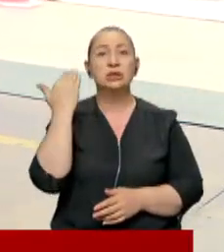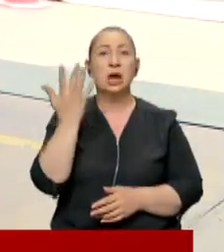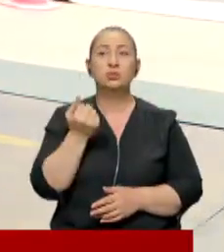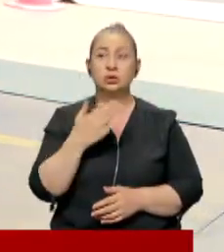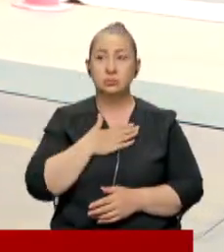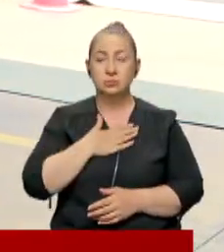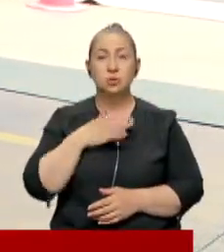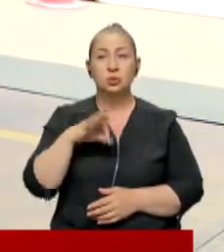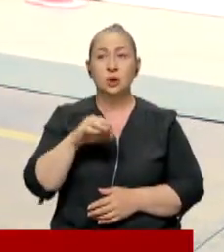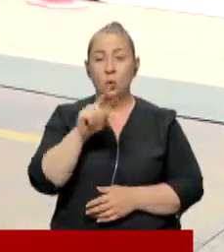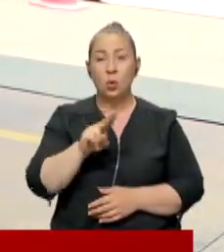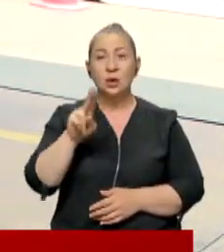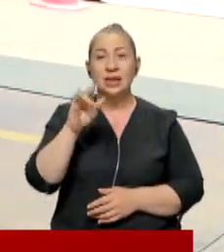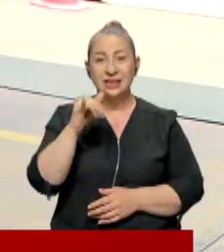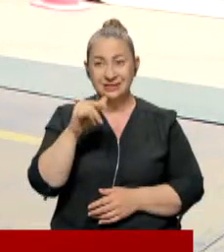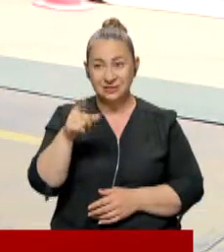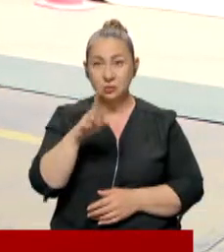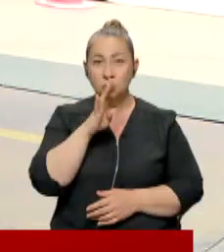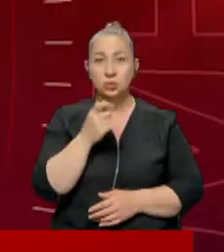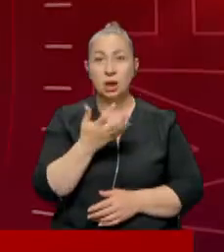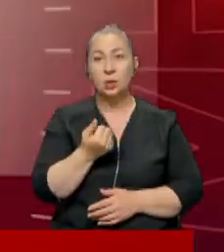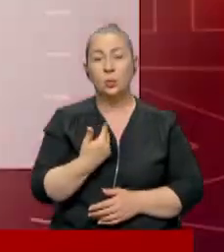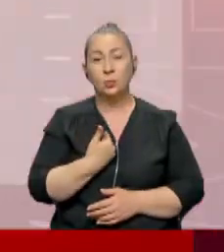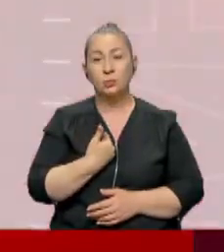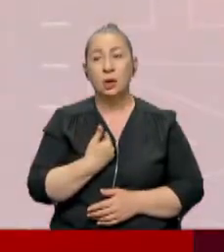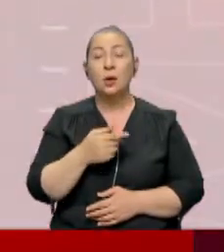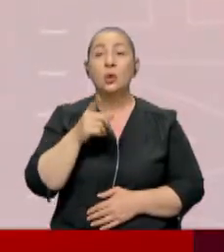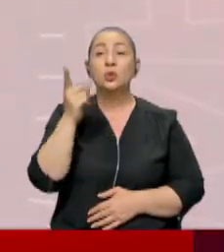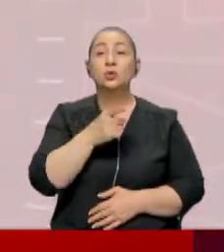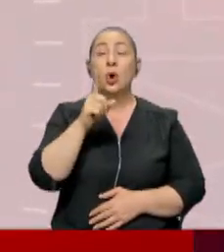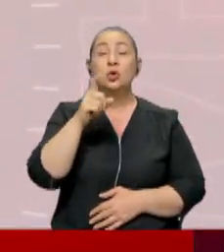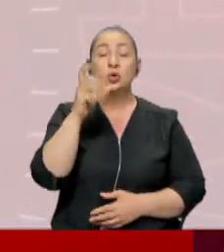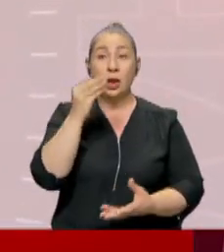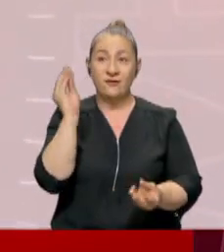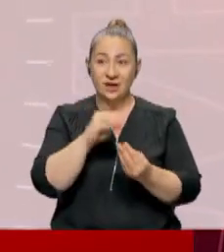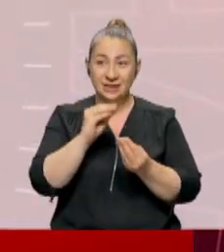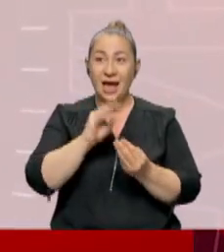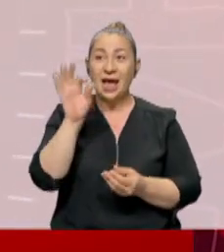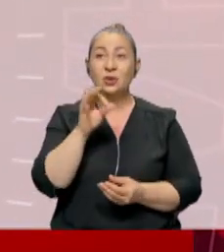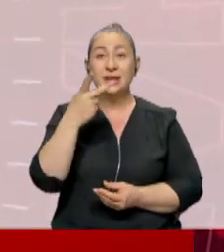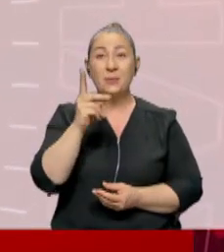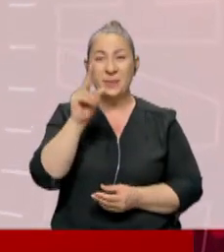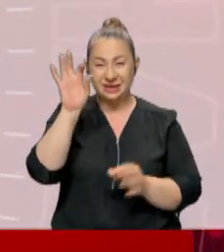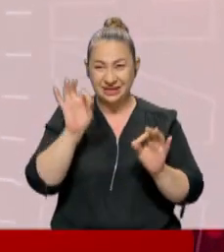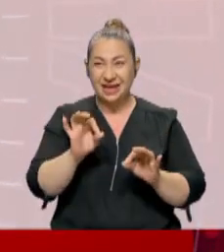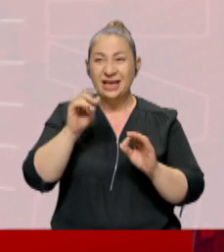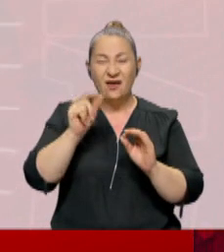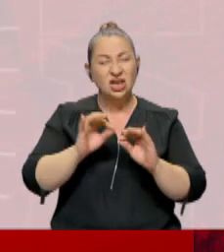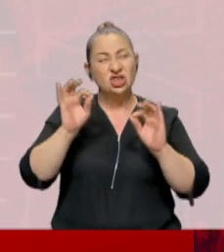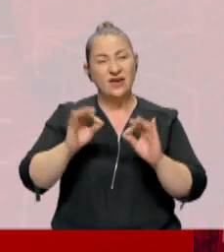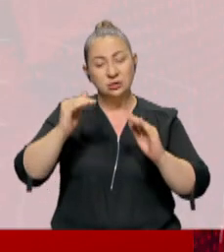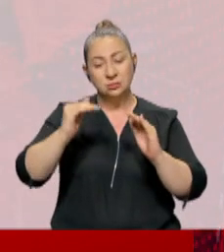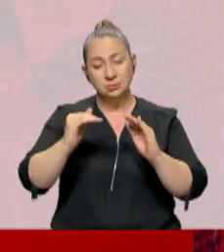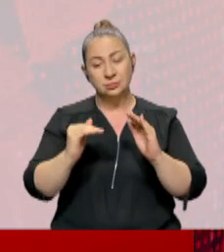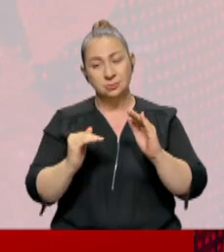almıştım şu an 17 litreyi 400 liraya alıyor Yüzde 19 olan faiz Eylül 2021'de itibaren adım